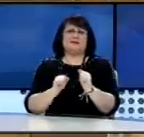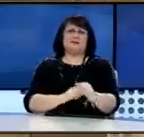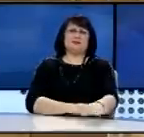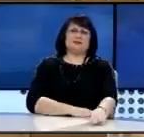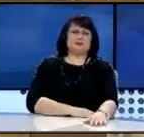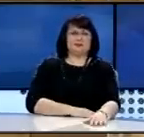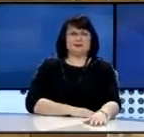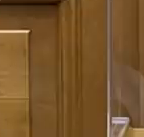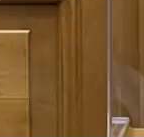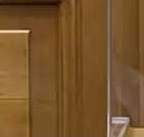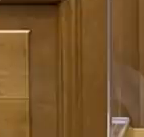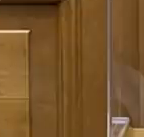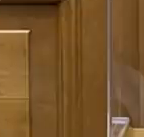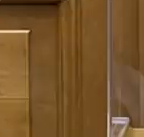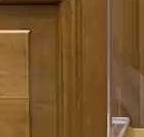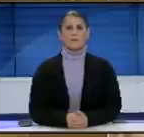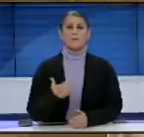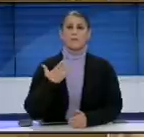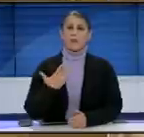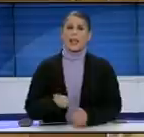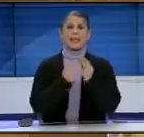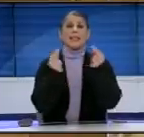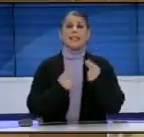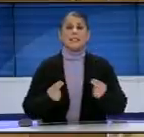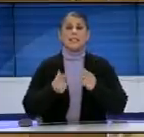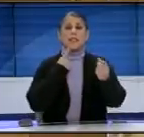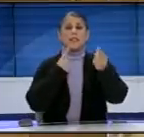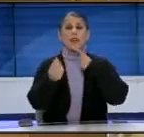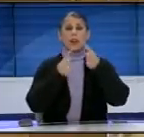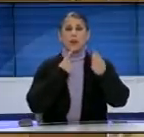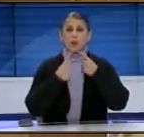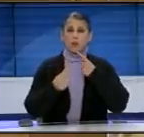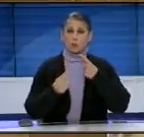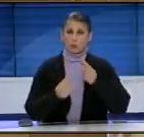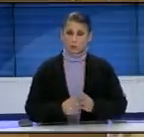όμως διέξοδο διαλόγου και τίνει σε αυτόν.